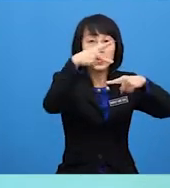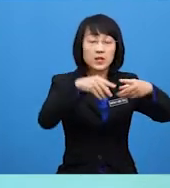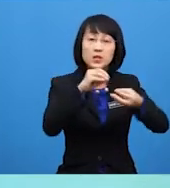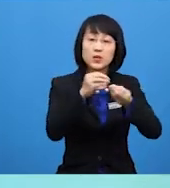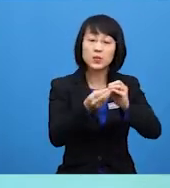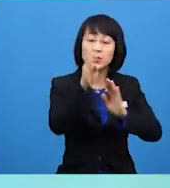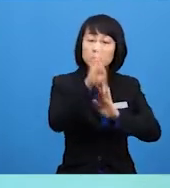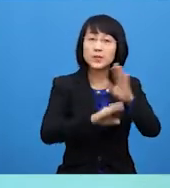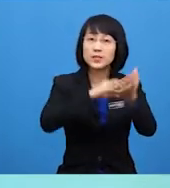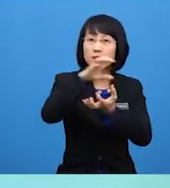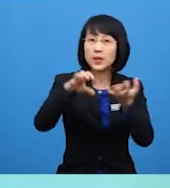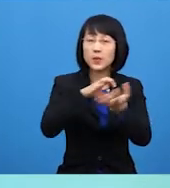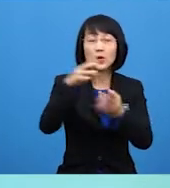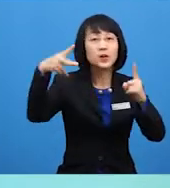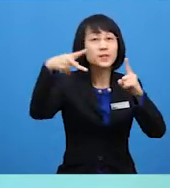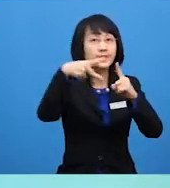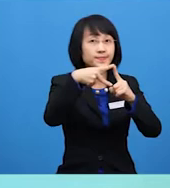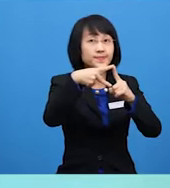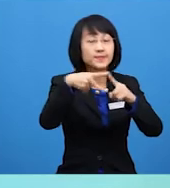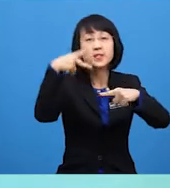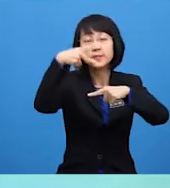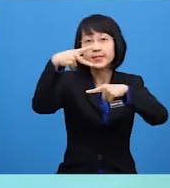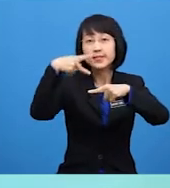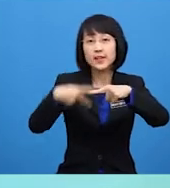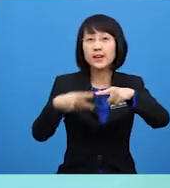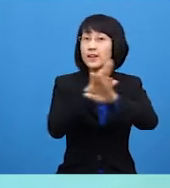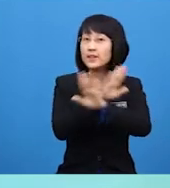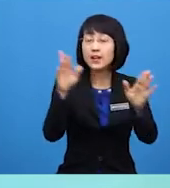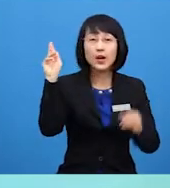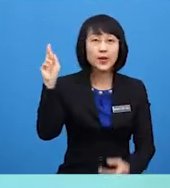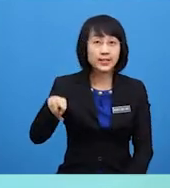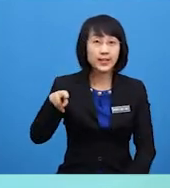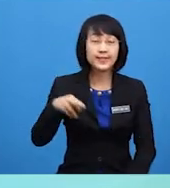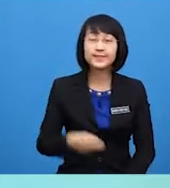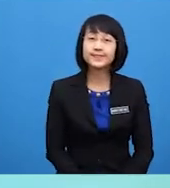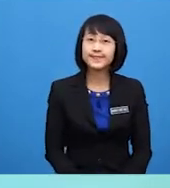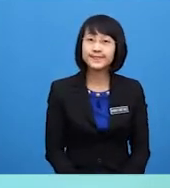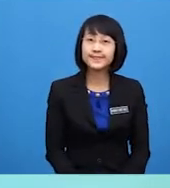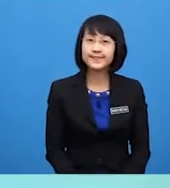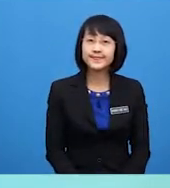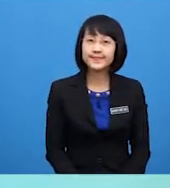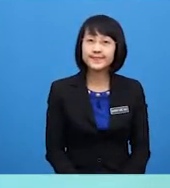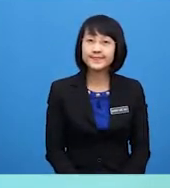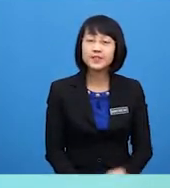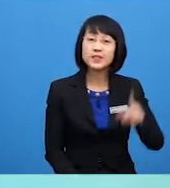pecahan nombor bercampur kepada pecahan tidak wajar.